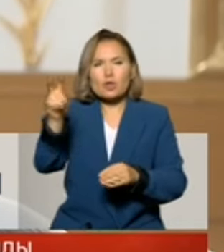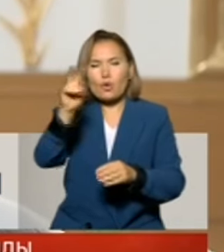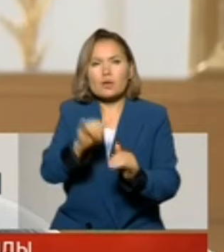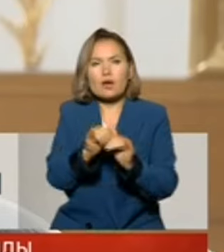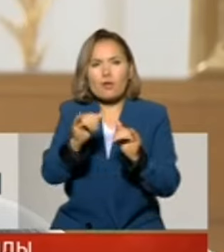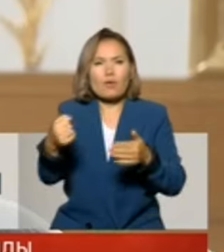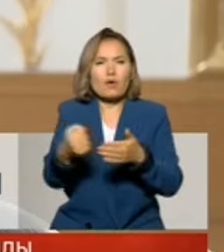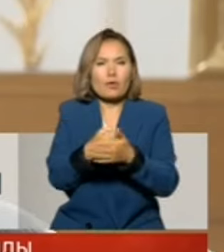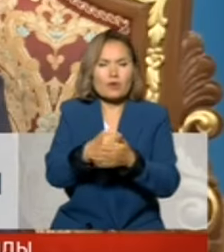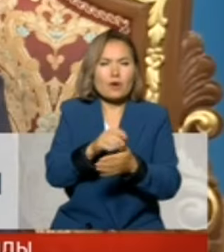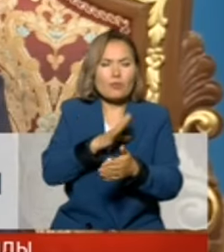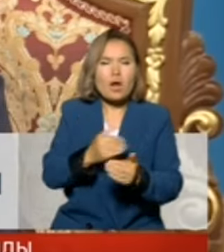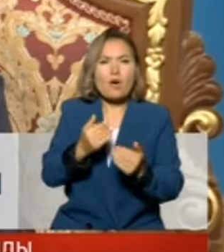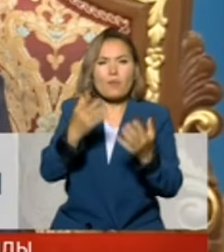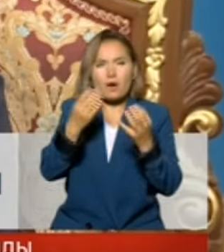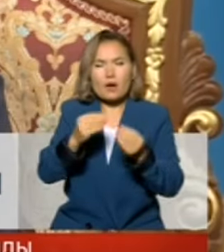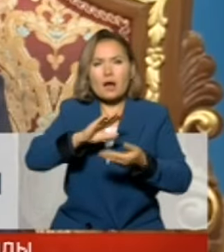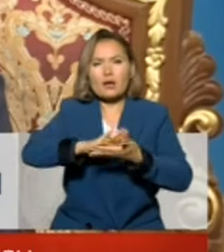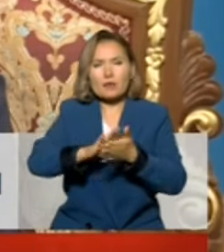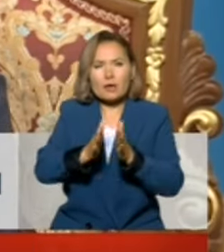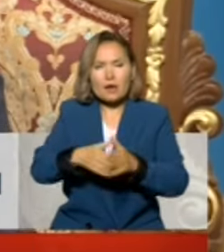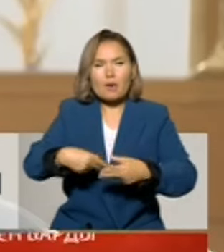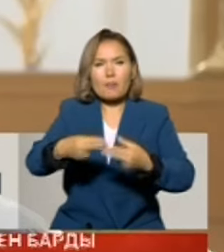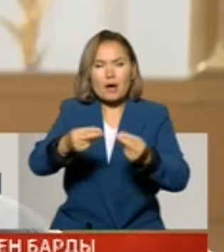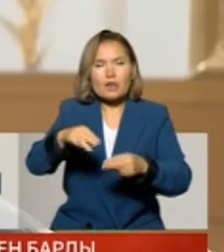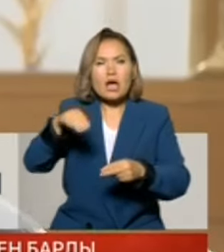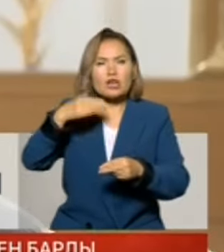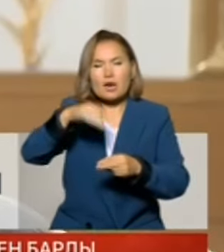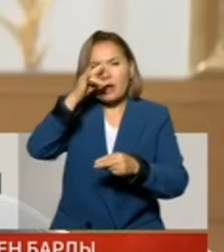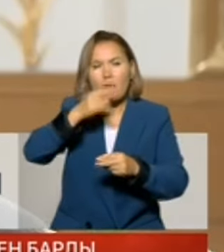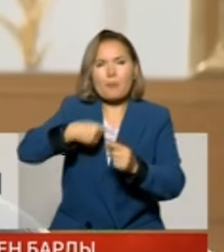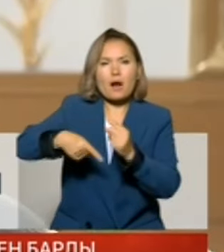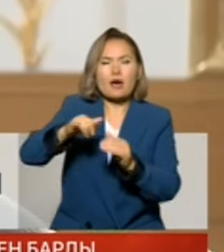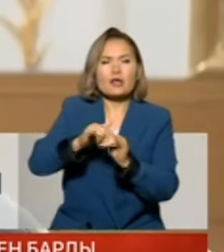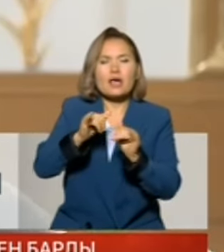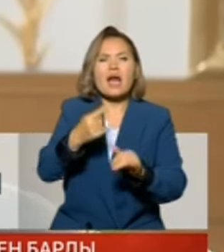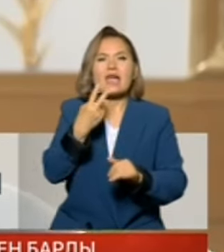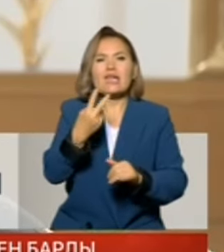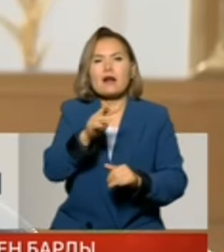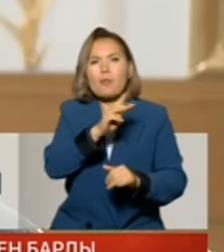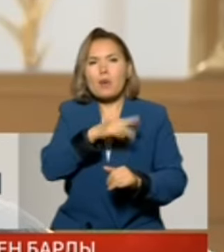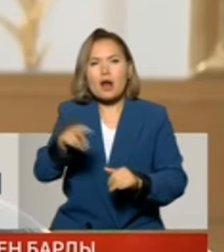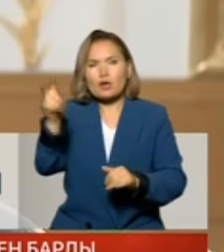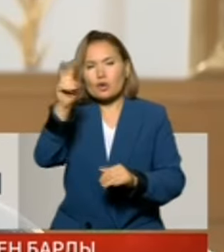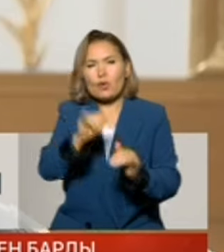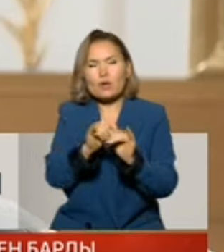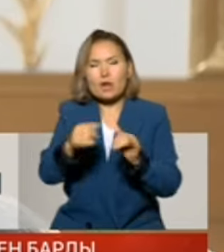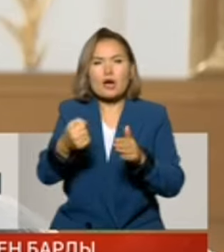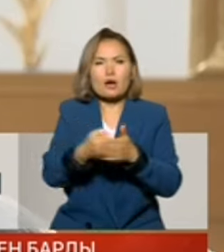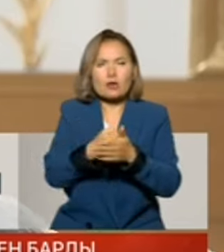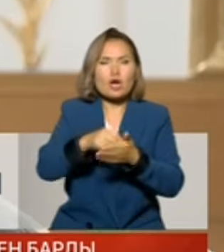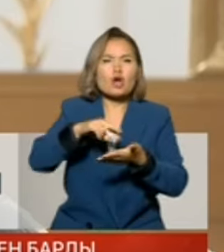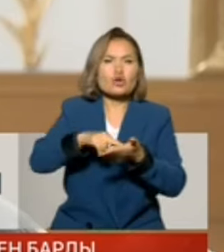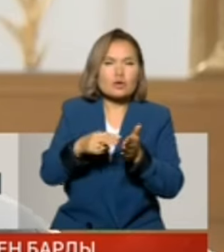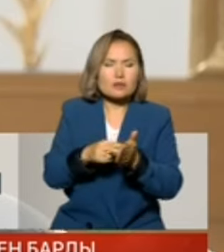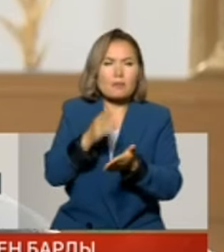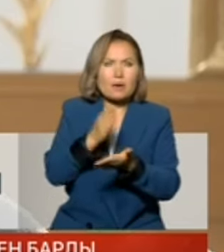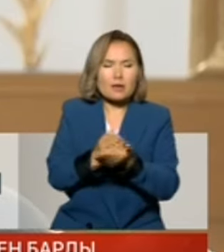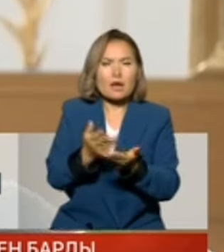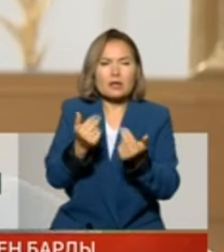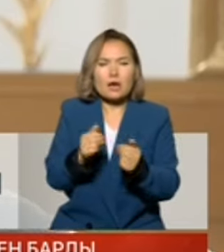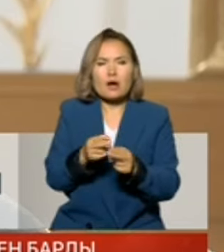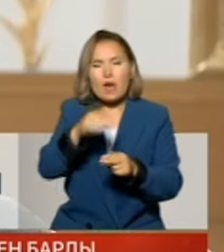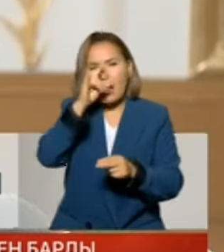межесінен аса алдық. Бүгінгі келісімдер арқылы екеуара алыс-берістің көлемін 2 миллиард долларға жеткіземіз деген жоспар бар. Менің ойымша